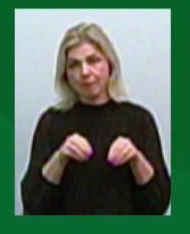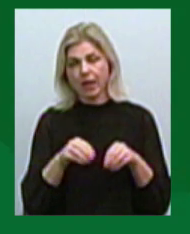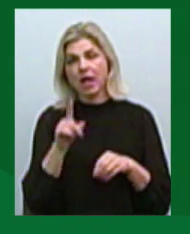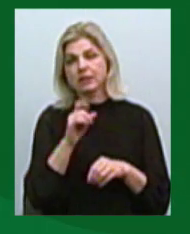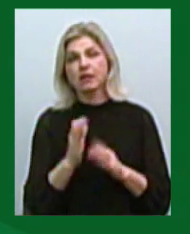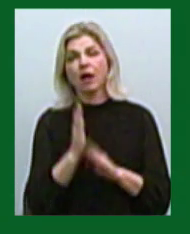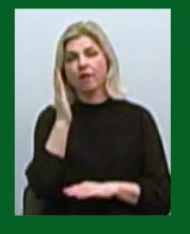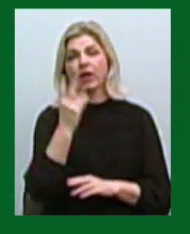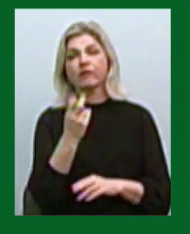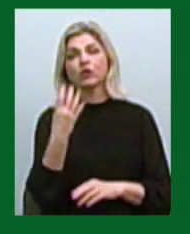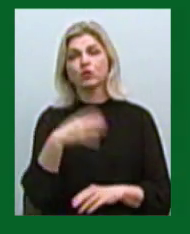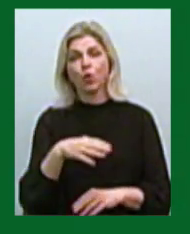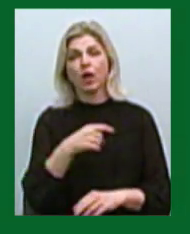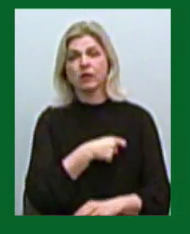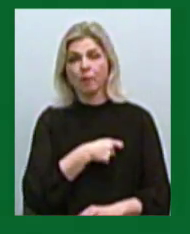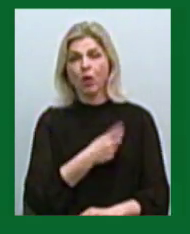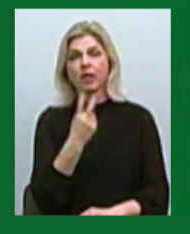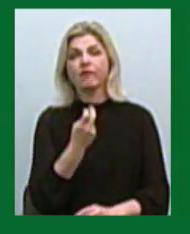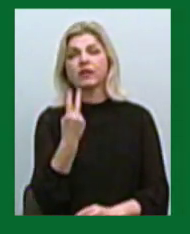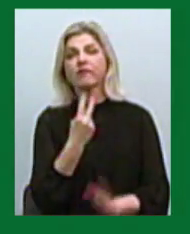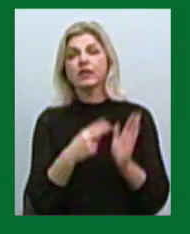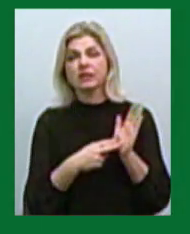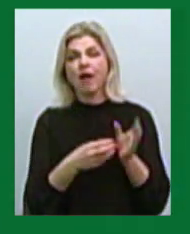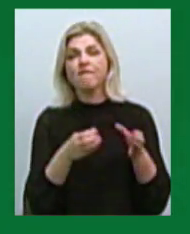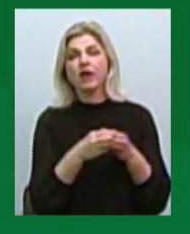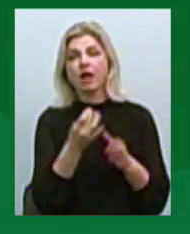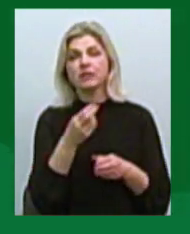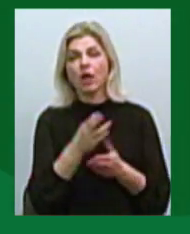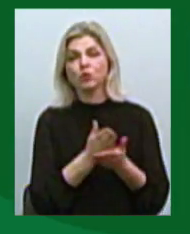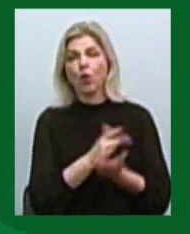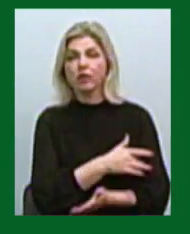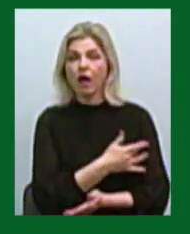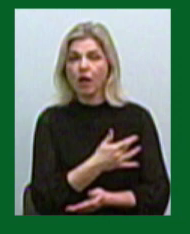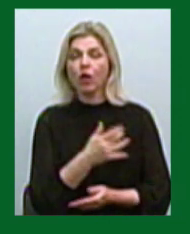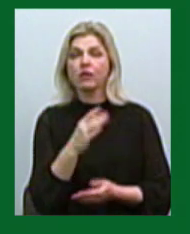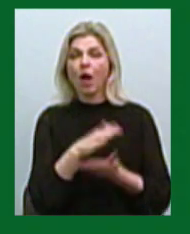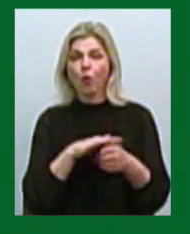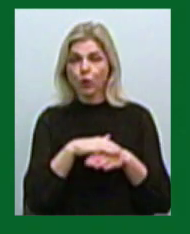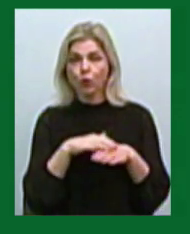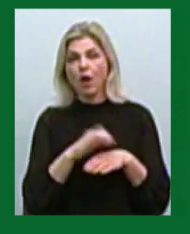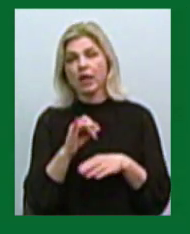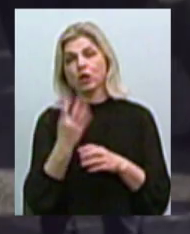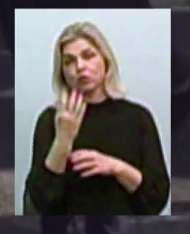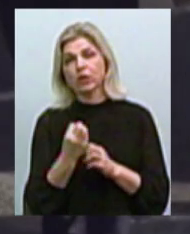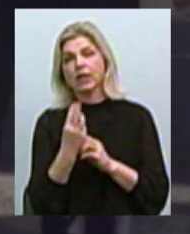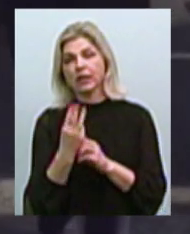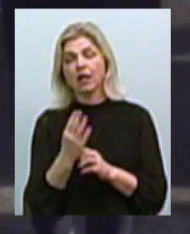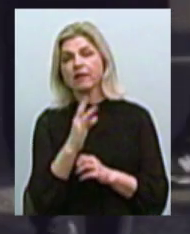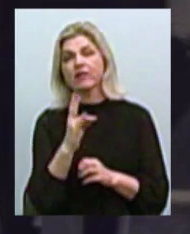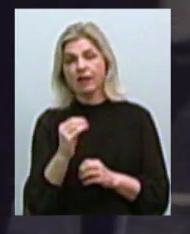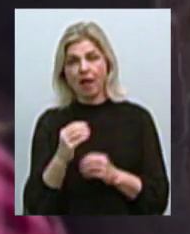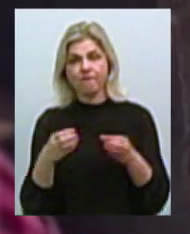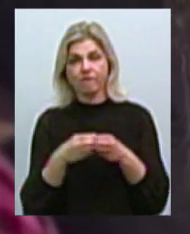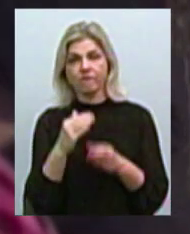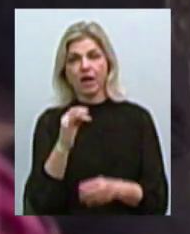проголосували 240 депутатів, з них 227 – з фракції «Слуги народу», ще 13 – позафракційні. Нагадаємо,